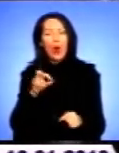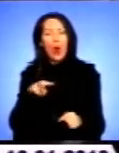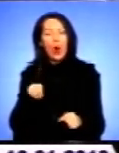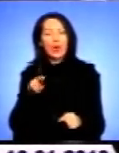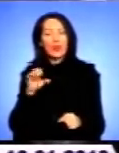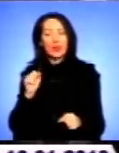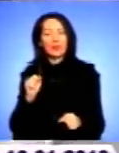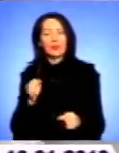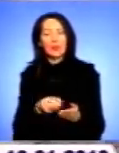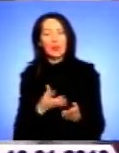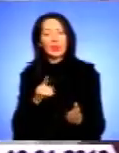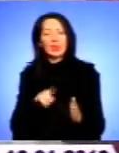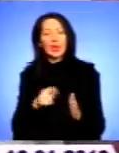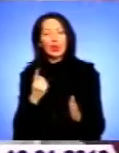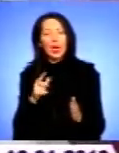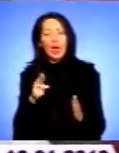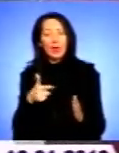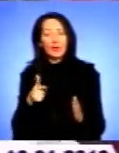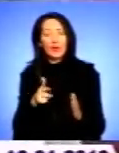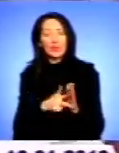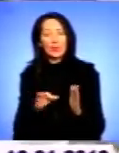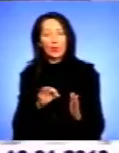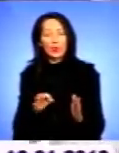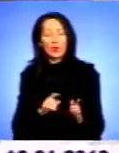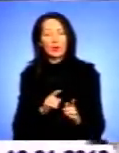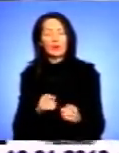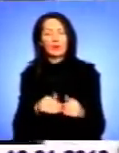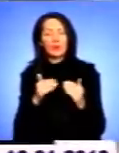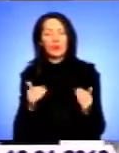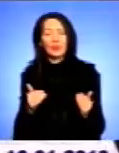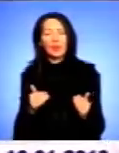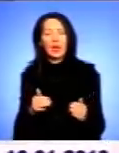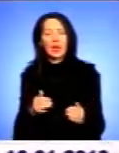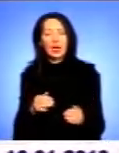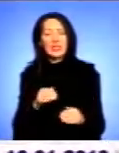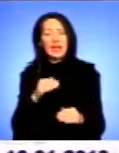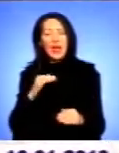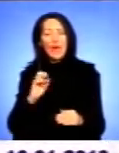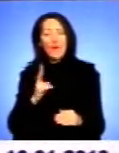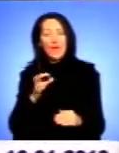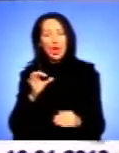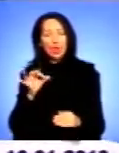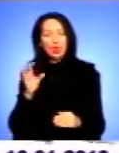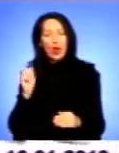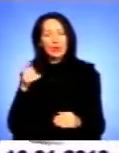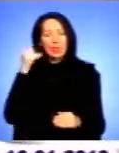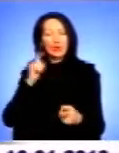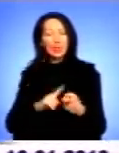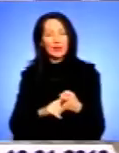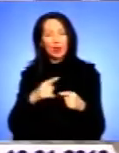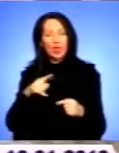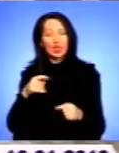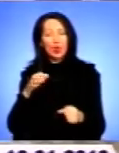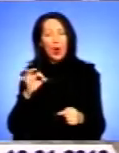гривні 8 копійок. Крім того, збільшиться тариф на дзвінки з телекомунікаційної мережі фіксованого телефонного зв'язку іншого